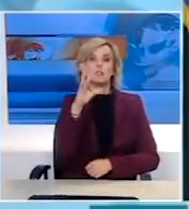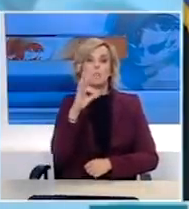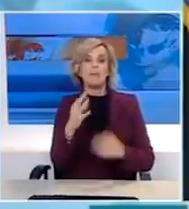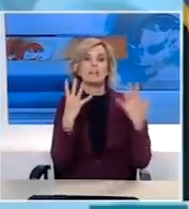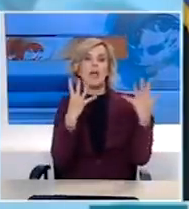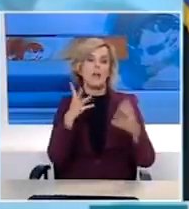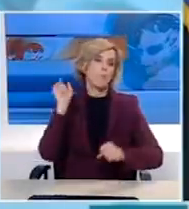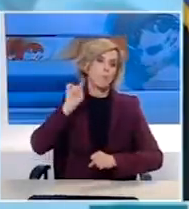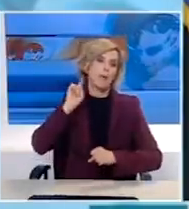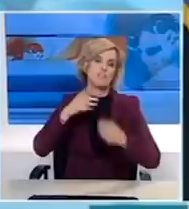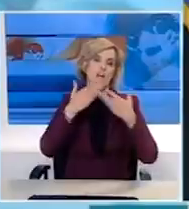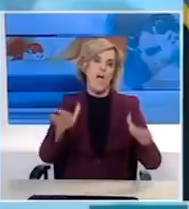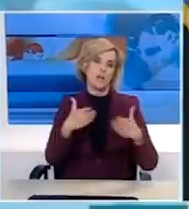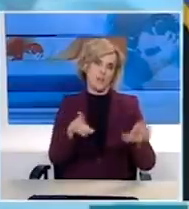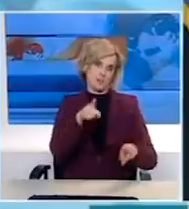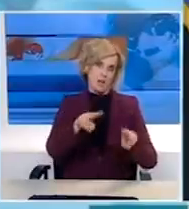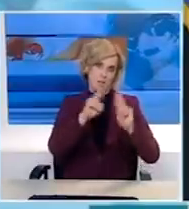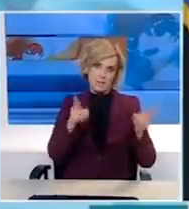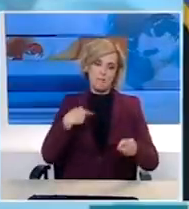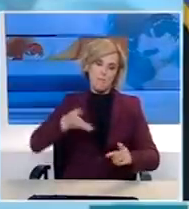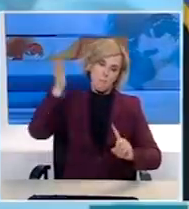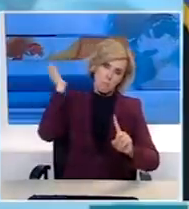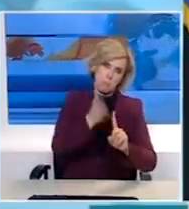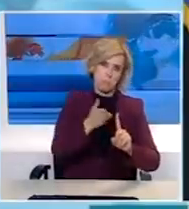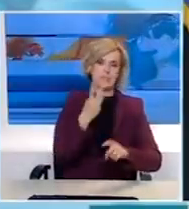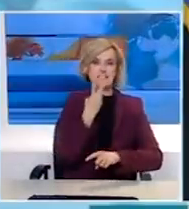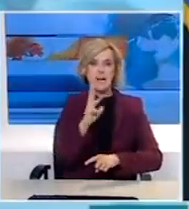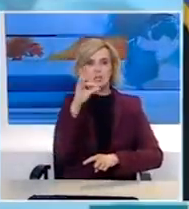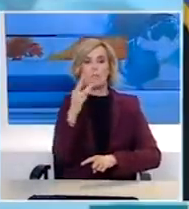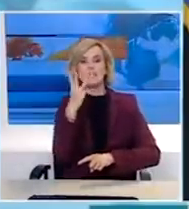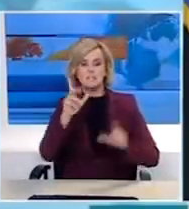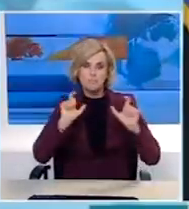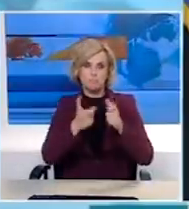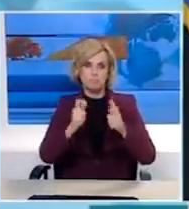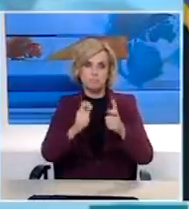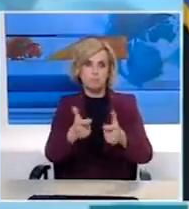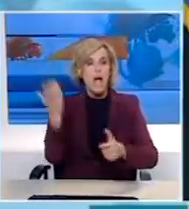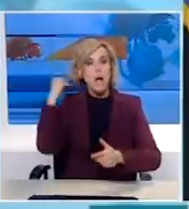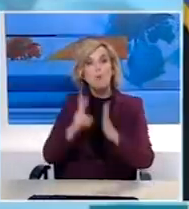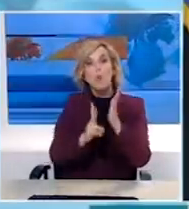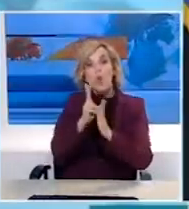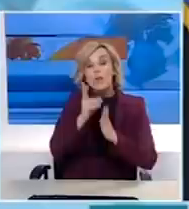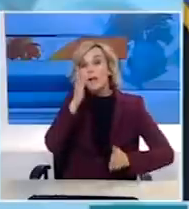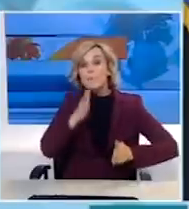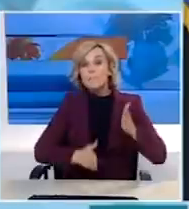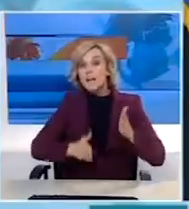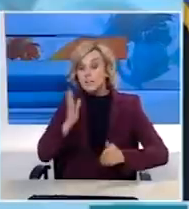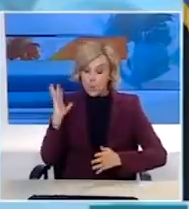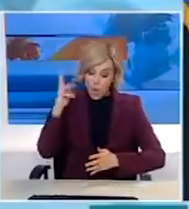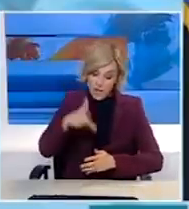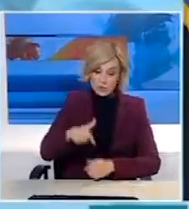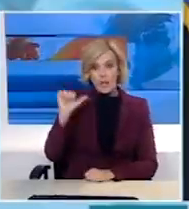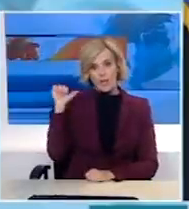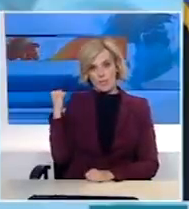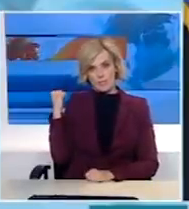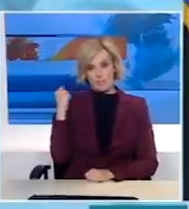359 παραβάσεις και έχουν πραγματοποιηθεί 353 συλλήψεις από τις 12 Μαρτίου μέχρι και χθες. Επιπρόσθετα, θα ήθελα να σας